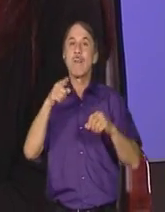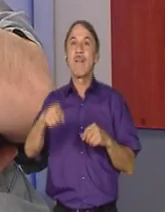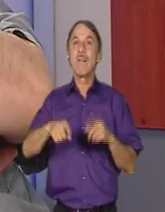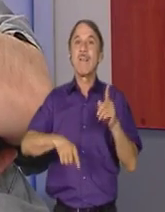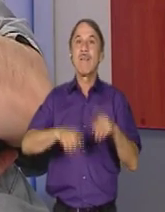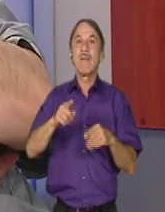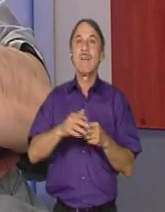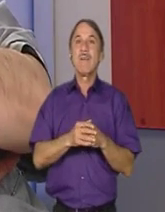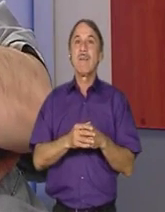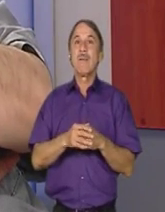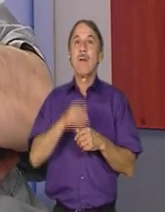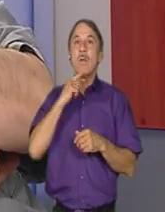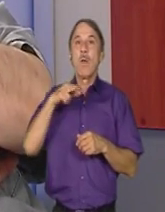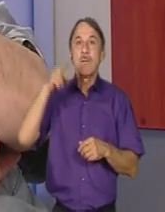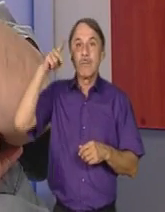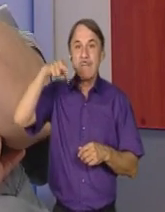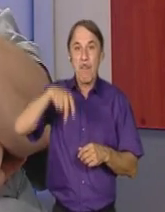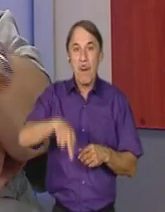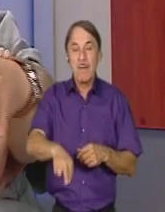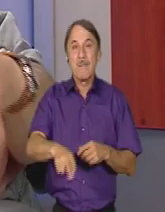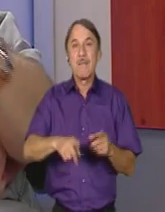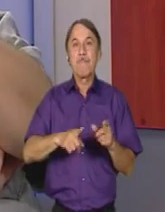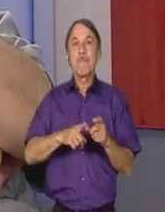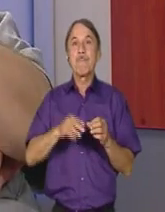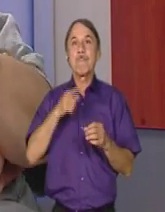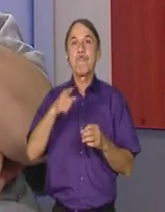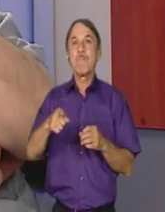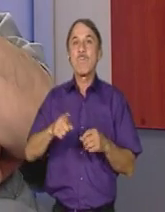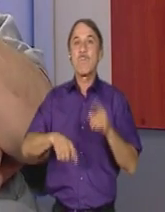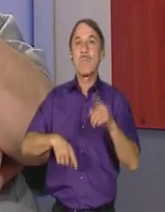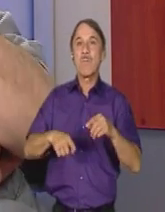tako što nam ceo orkestar i hor izađu na stepenište Srpskog